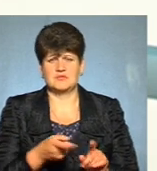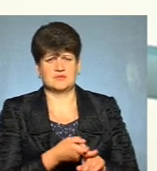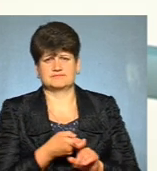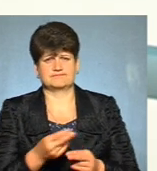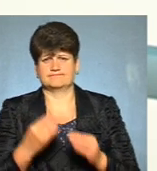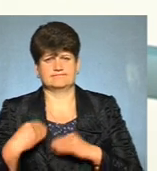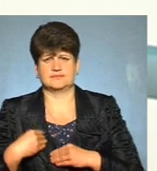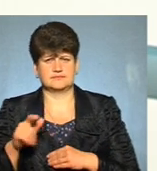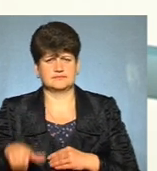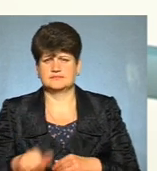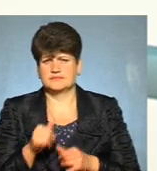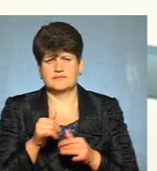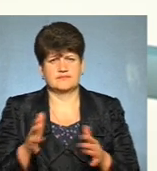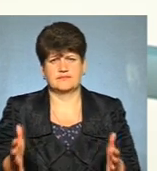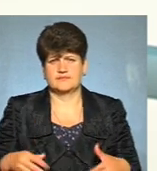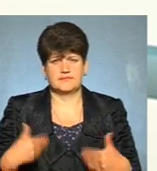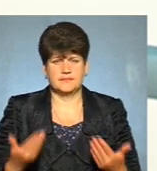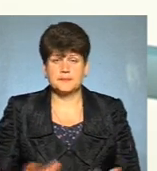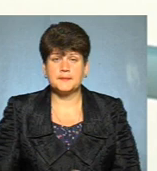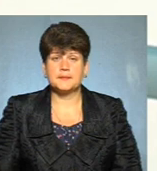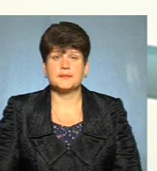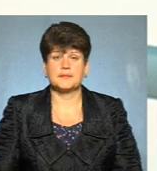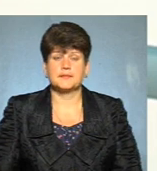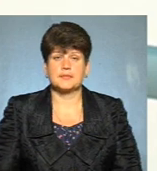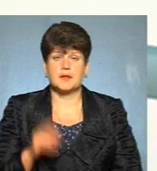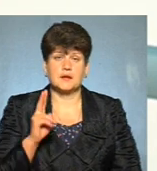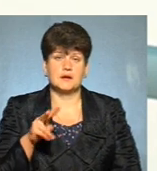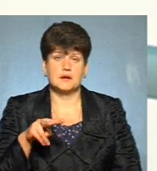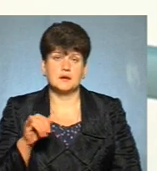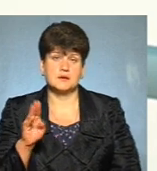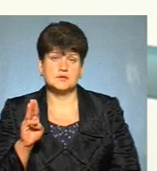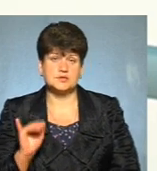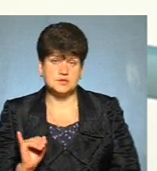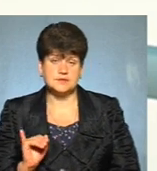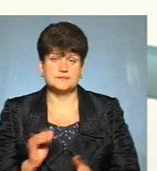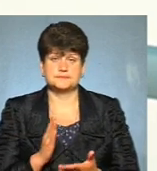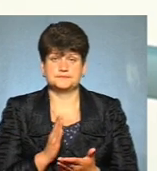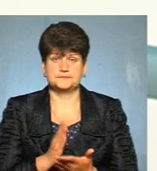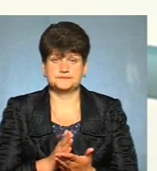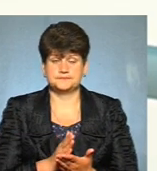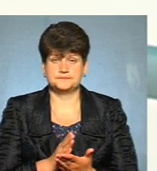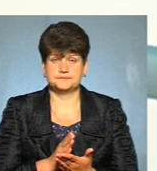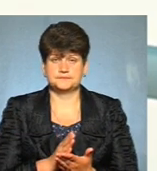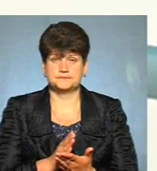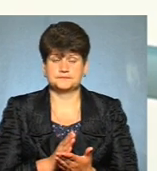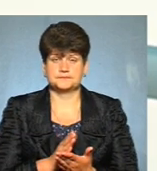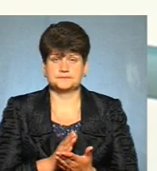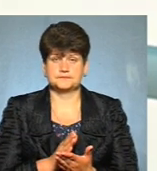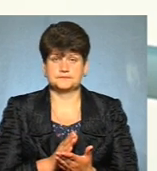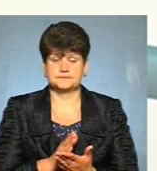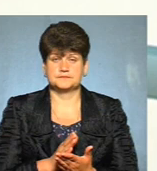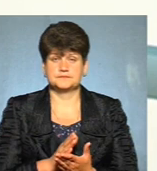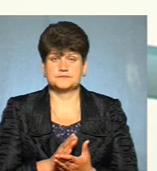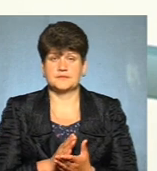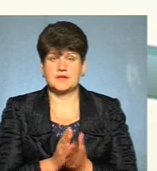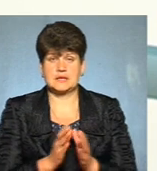для свого оточення. Кліщі складають певну таку паразитарну систему